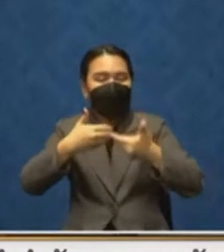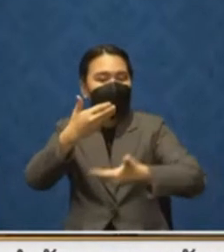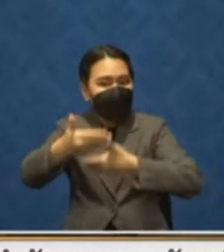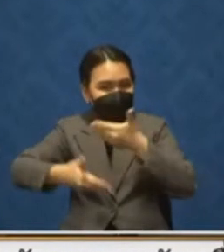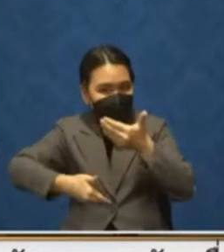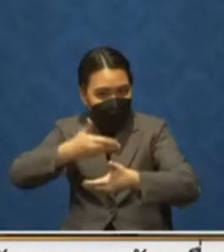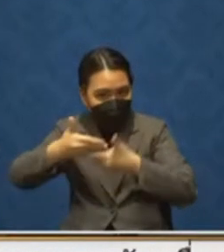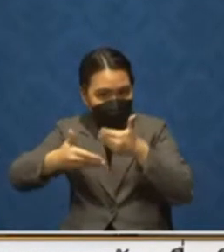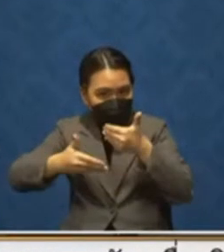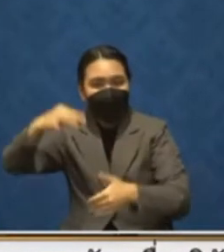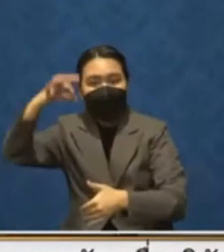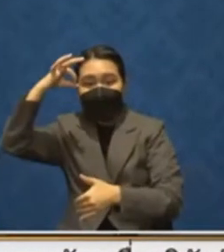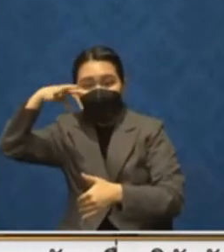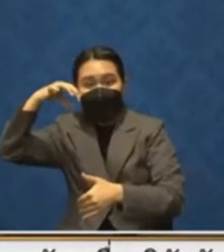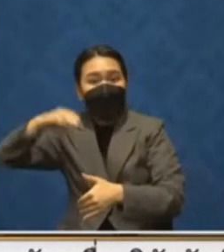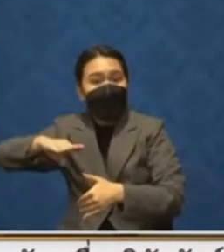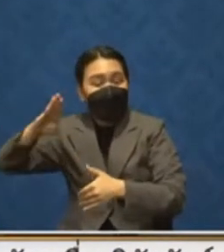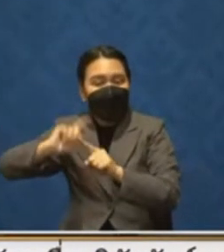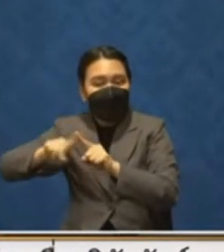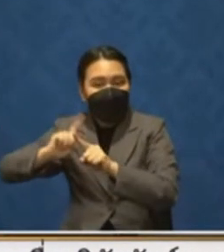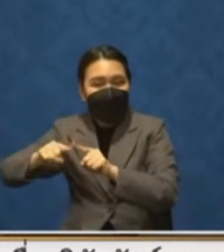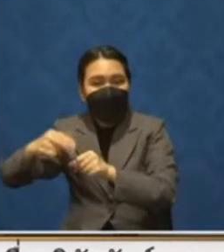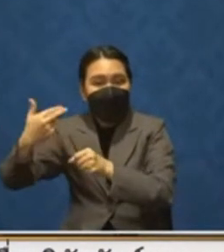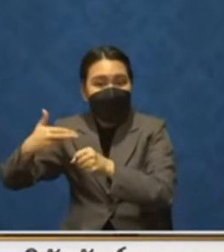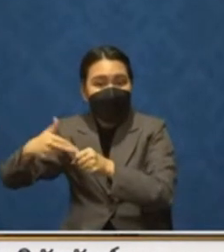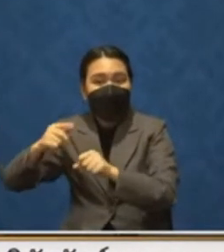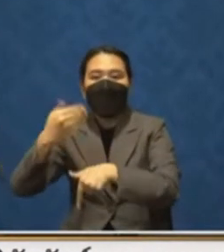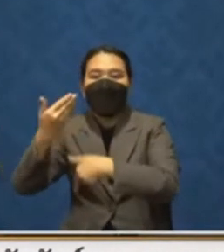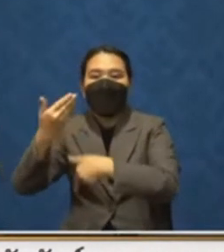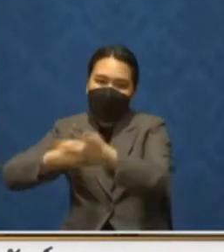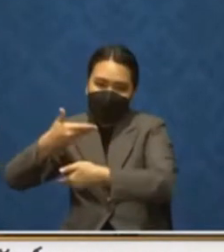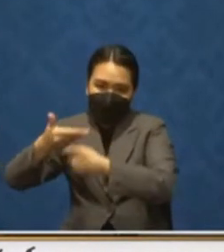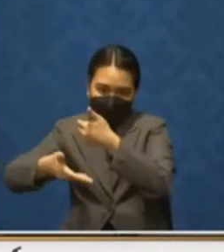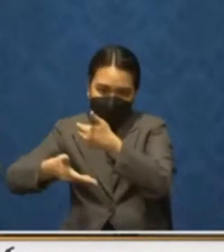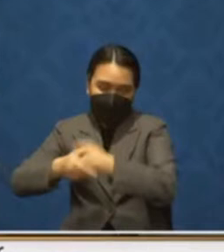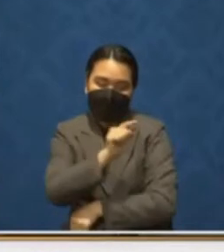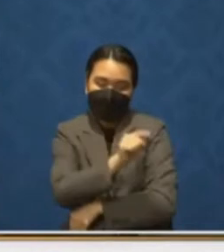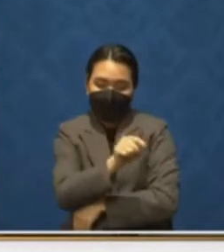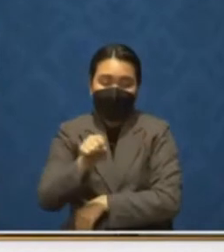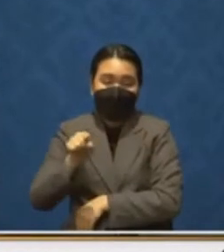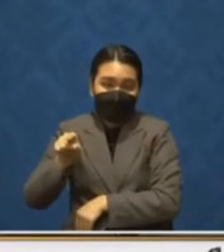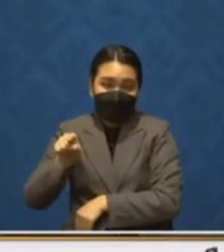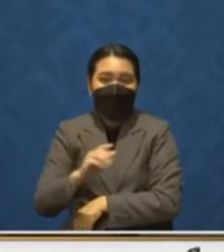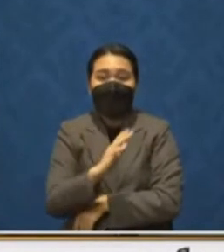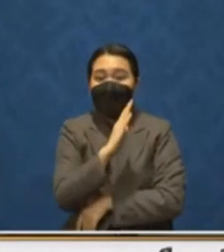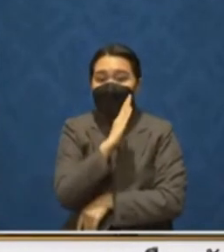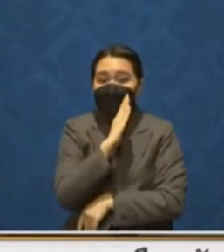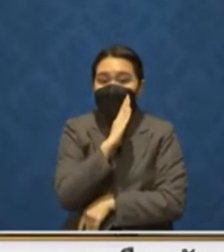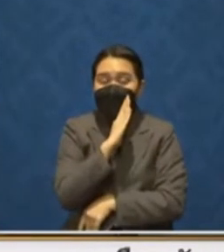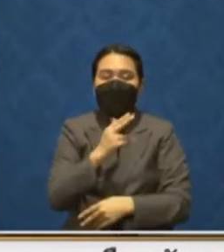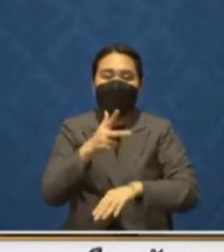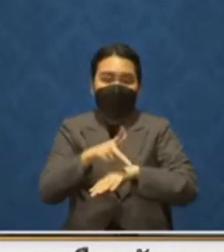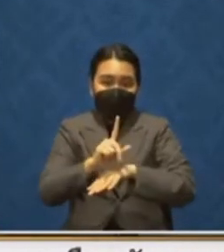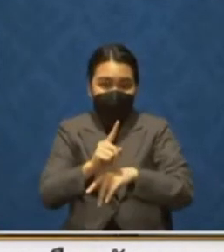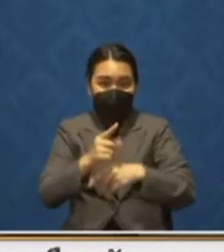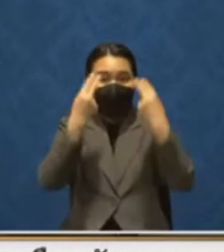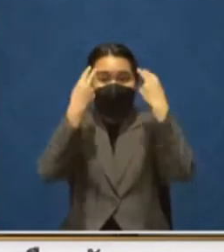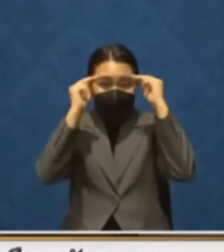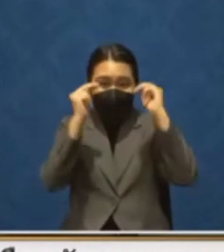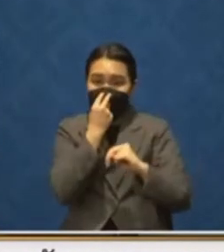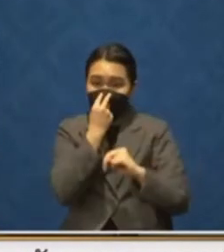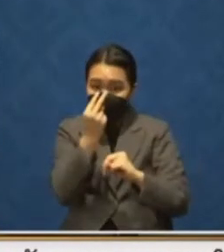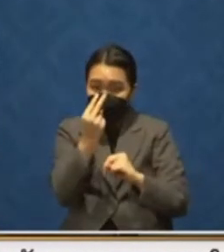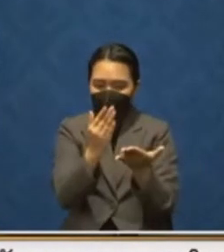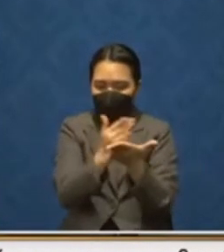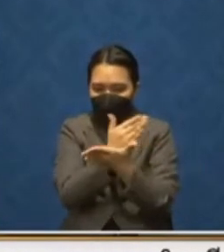กับปิโตรเคมีคอลถ้าเกิดท่านประธานไปดูสัดส่วนนะครับท่านนายกรัฐมนตรีฉันไปดูสัดส่วนนะครับ